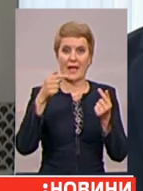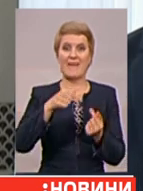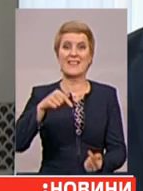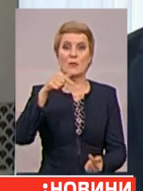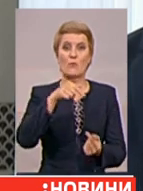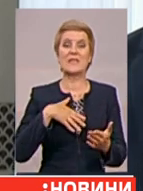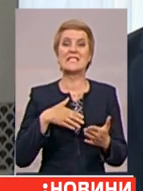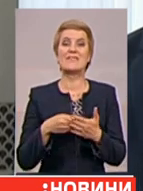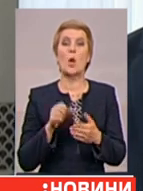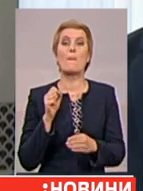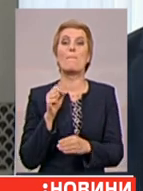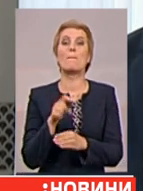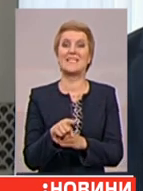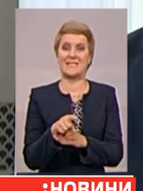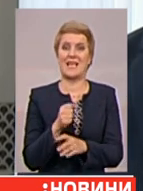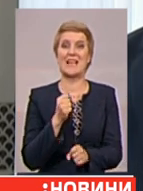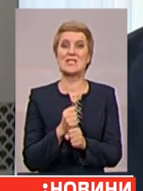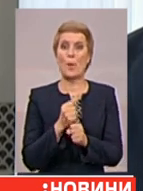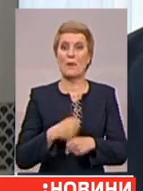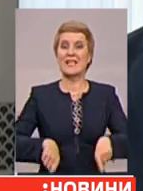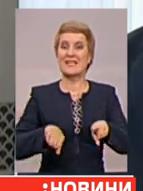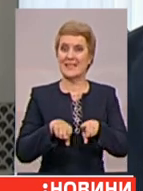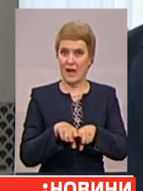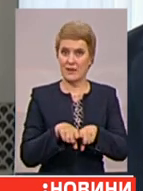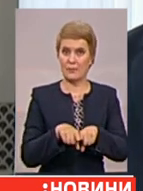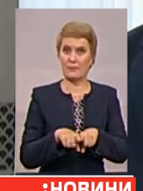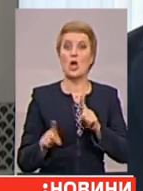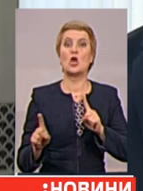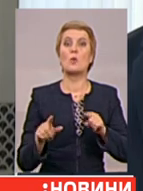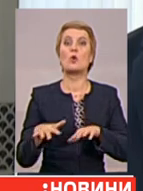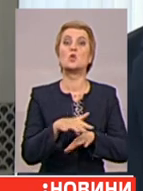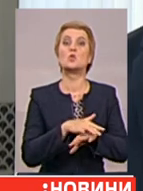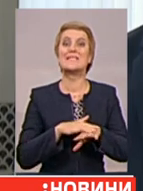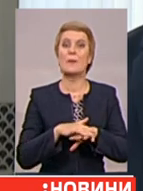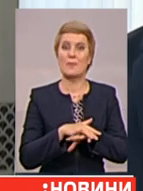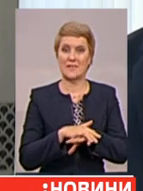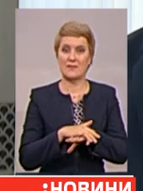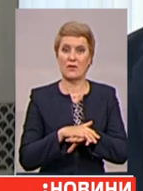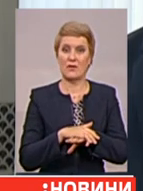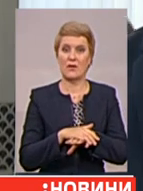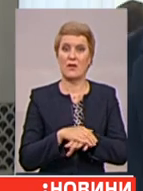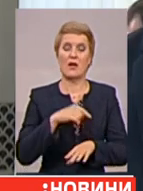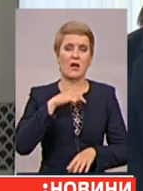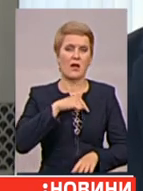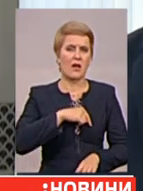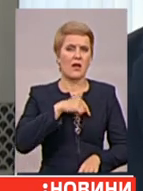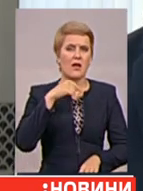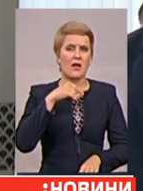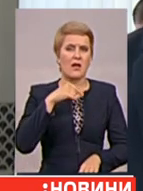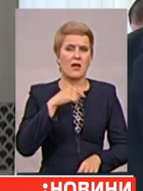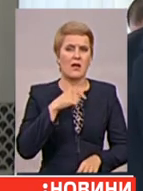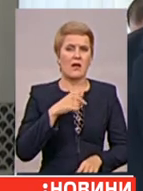відповідав своїй місії, зробити так, щоб суспільство відрефлексувало